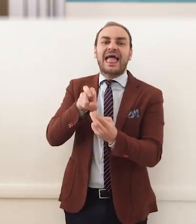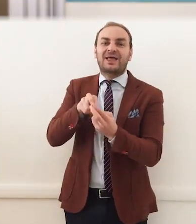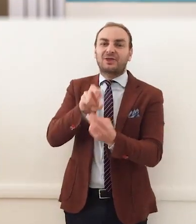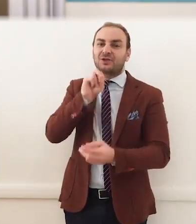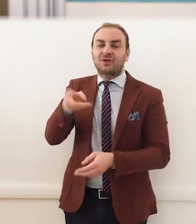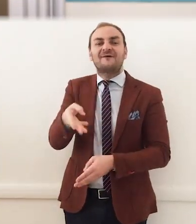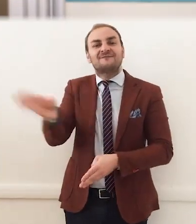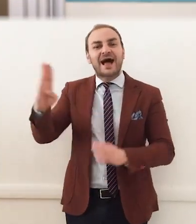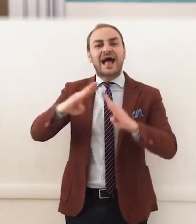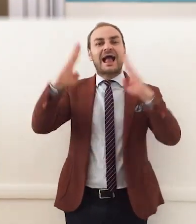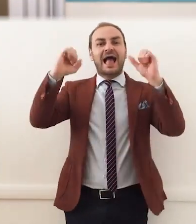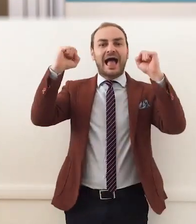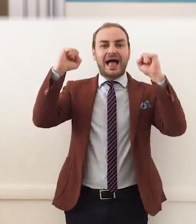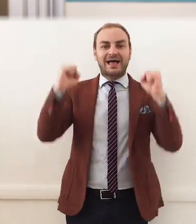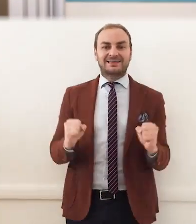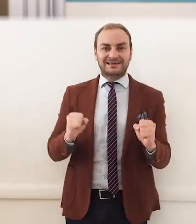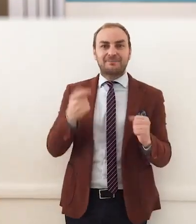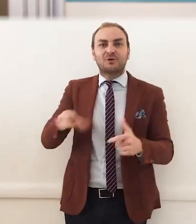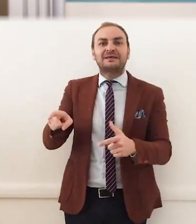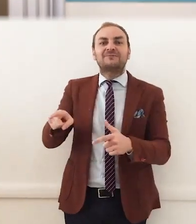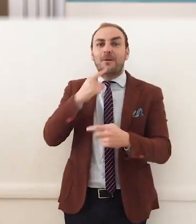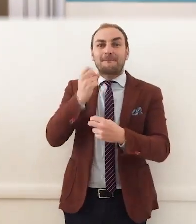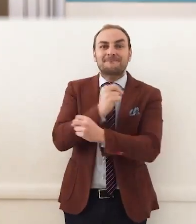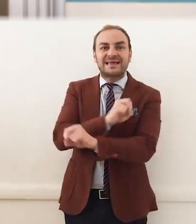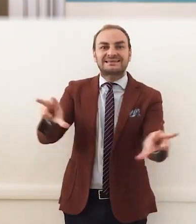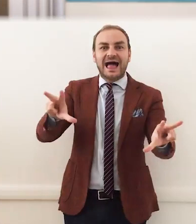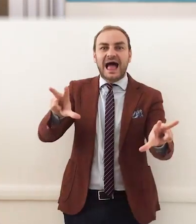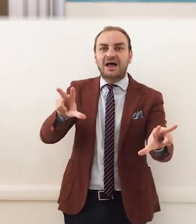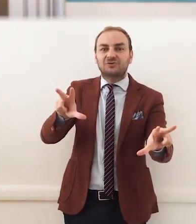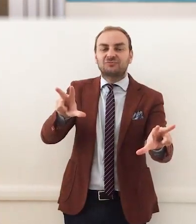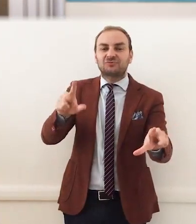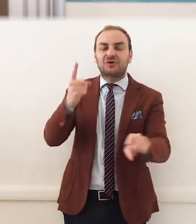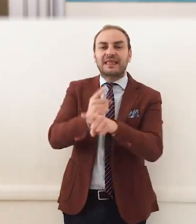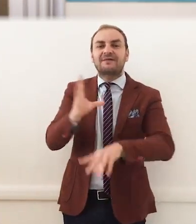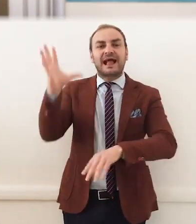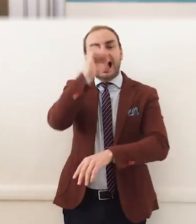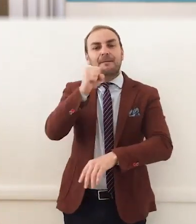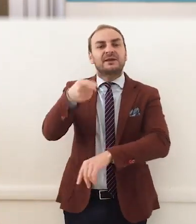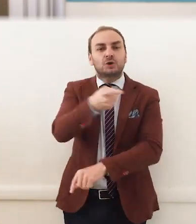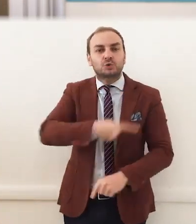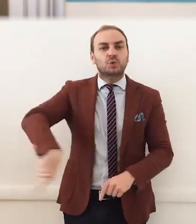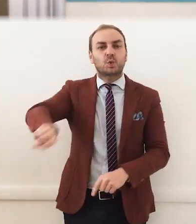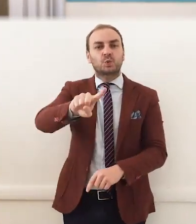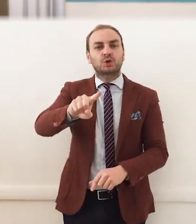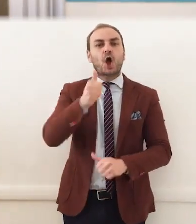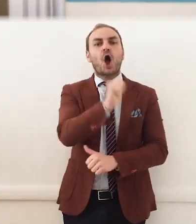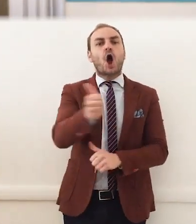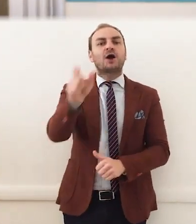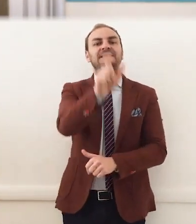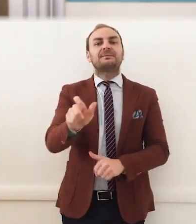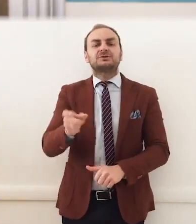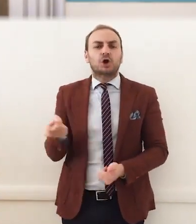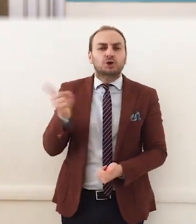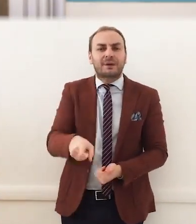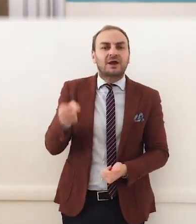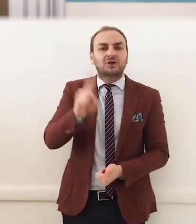maniera più diretta in maniera più efficace ma soprattutto è un messaggio che spero ognuno di noi giorno dopo giorno